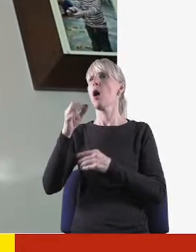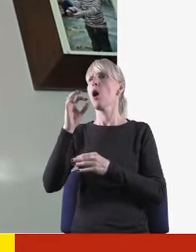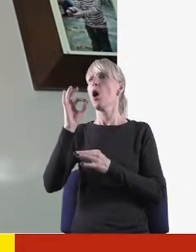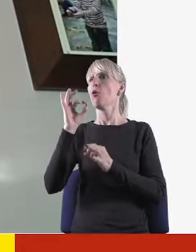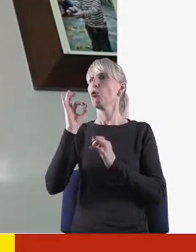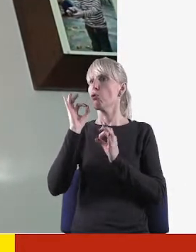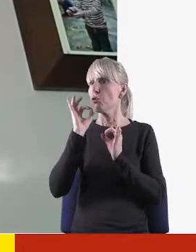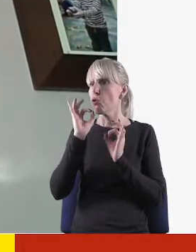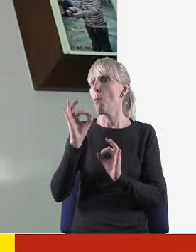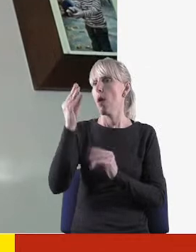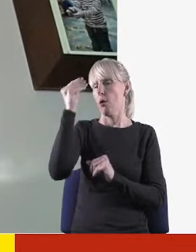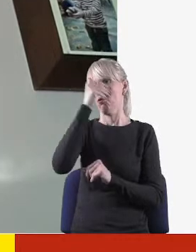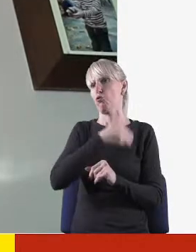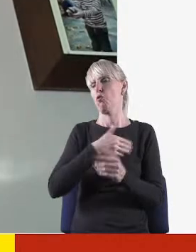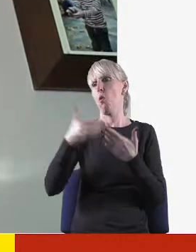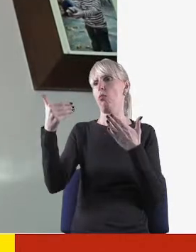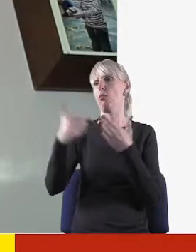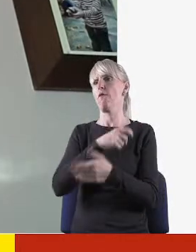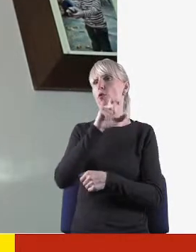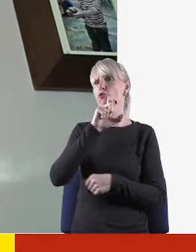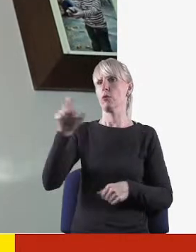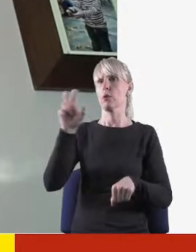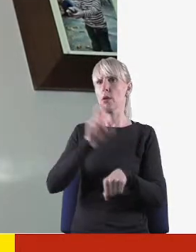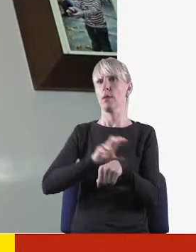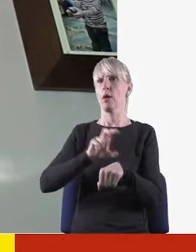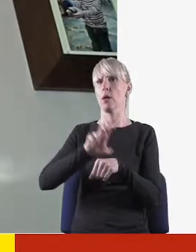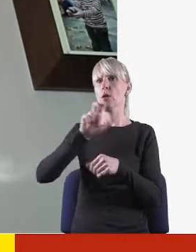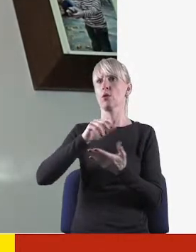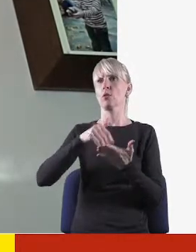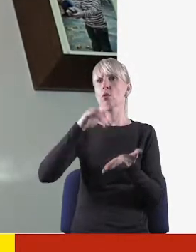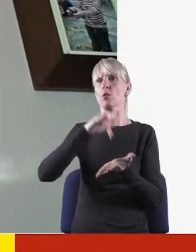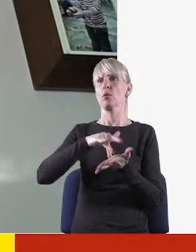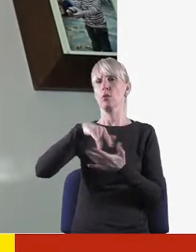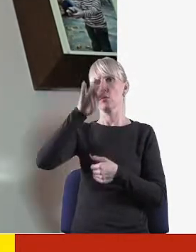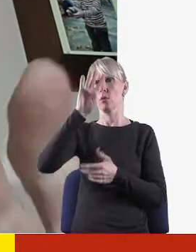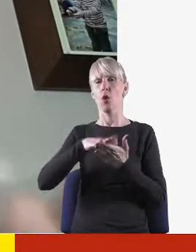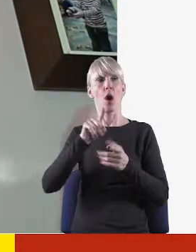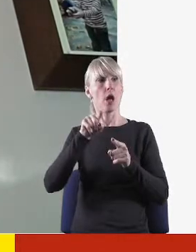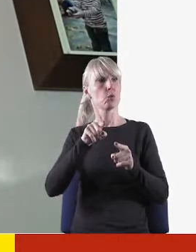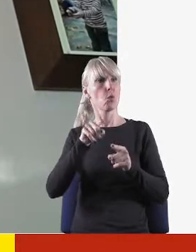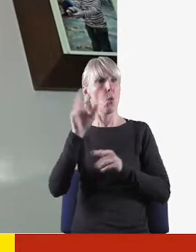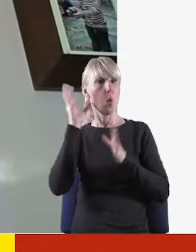Łodzi osiągnęła, tutaj słuchacze osiągnęli